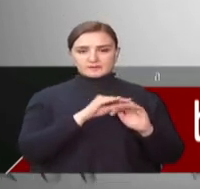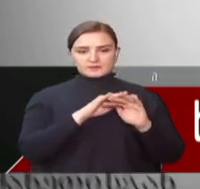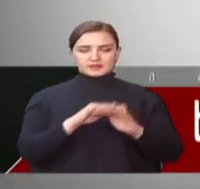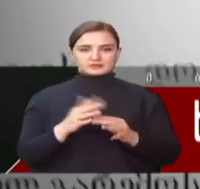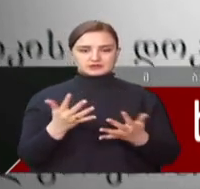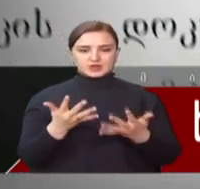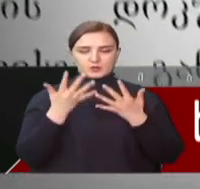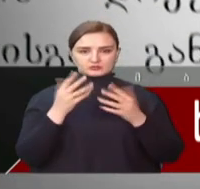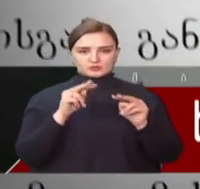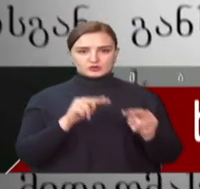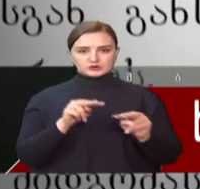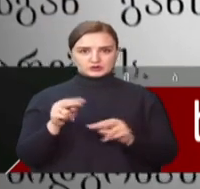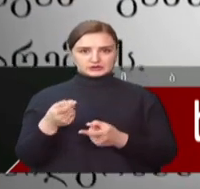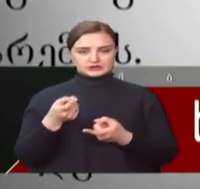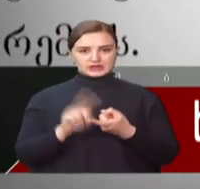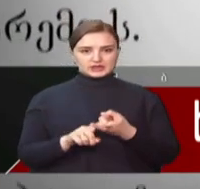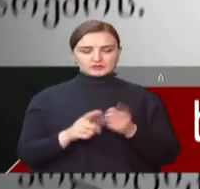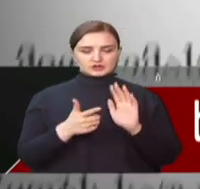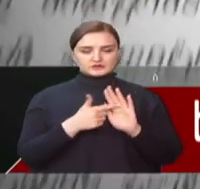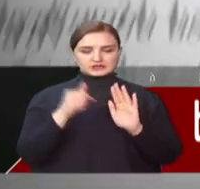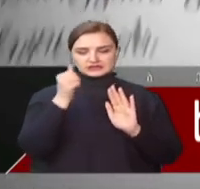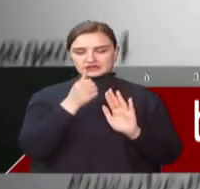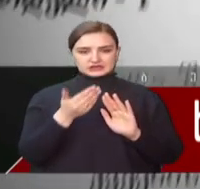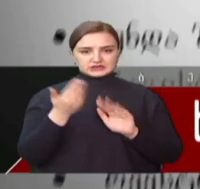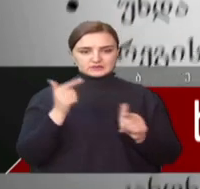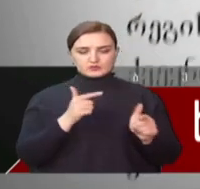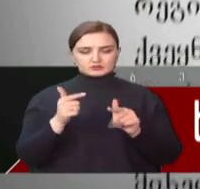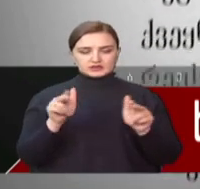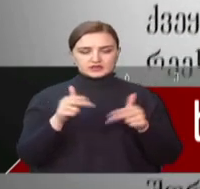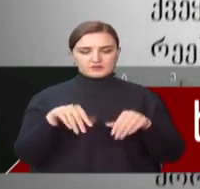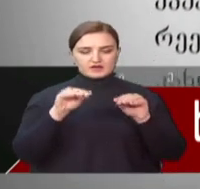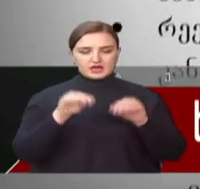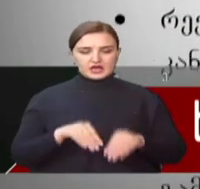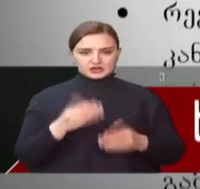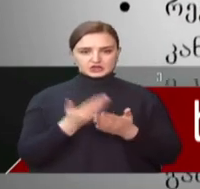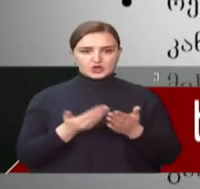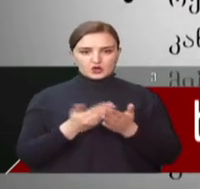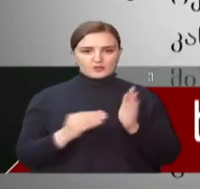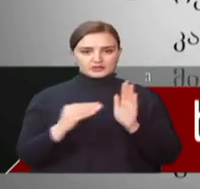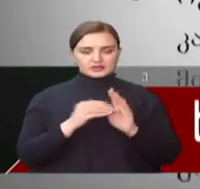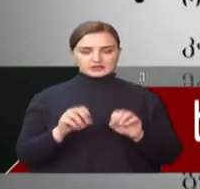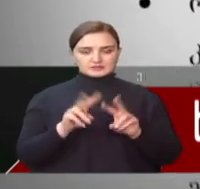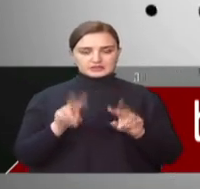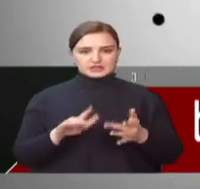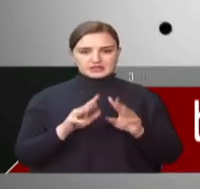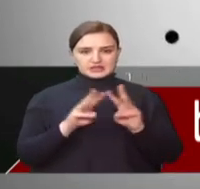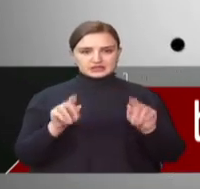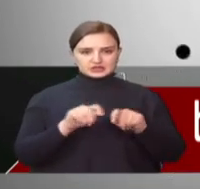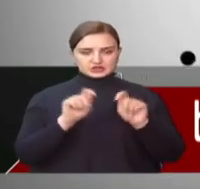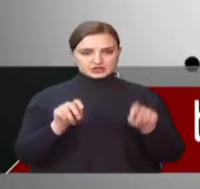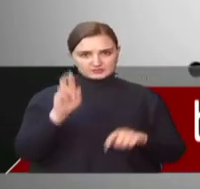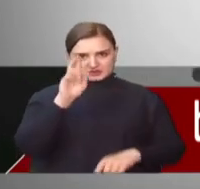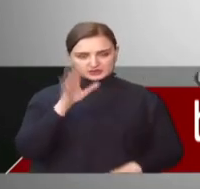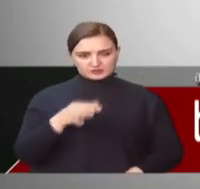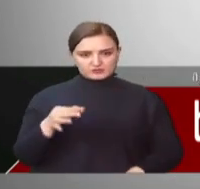და მონიტორინგს ეხება. Უფრო კონკრეტულად კი 7 წელს წინ მომზადებული ანგარიშის რეკომენდაციები ითვალისწინებს სპეციალური რეესტრის შექმნას და